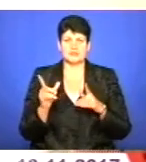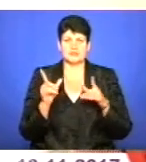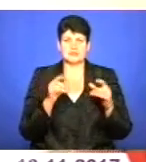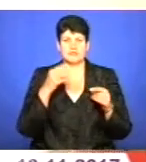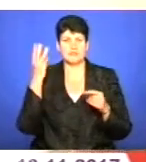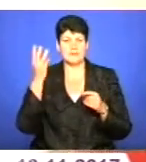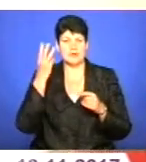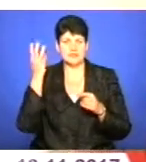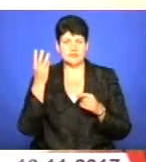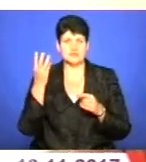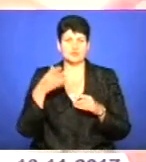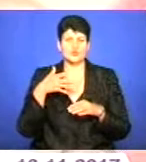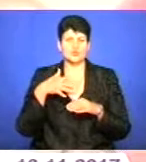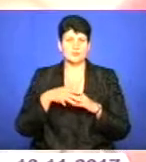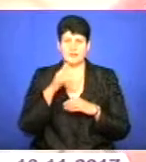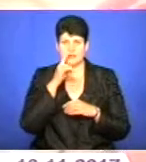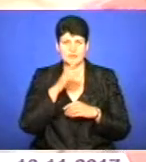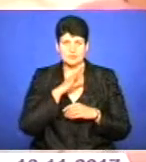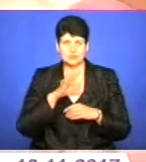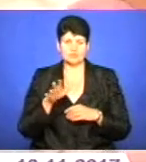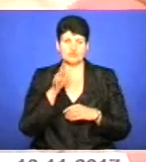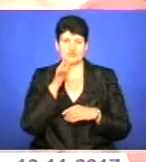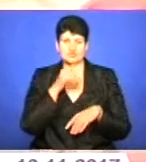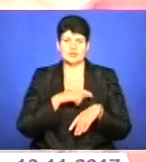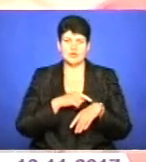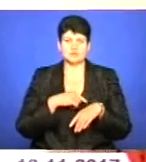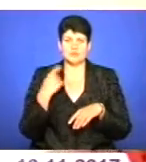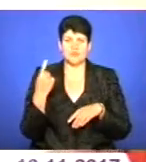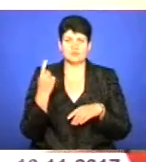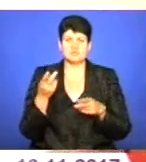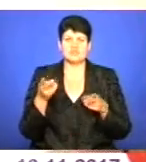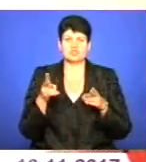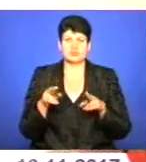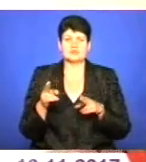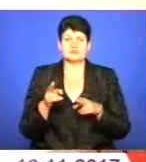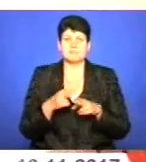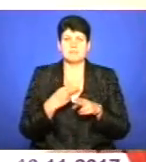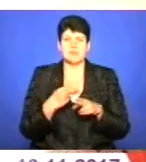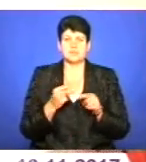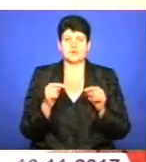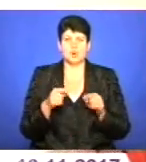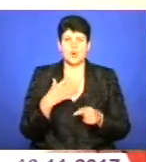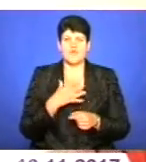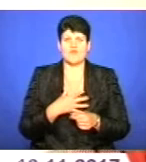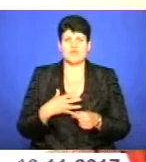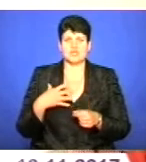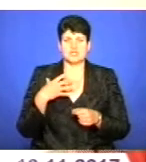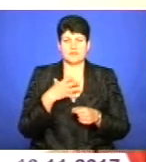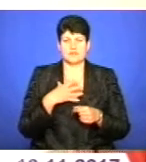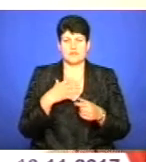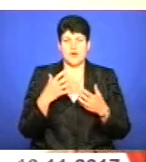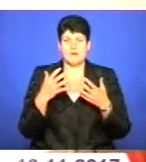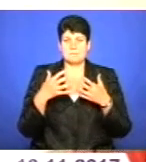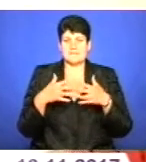Хмельницький. Як самі розумієте, незручно, час. Область взагалі лишилася без такого важливого якогось апарату,